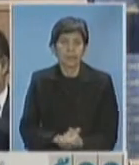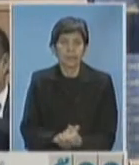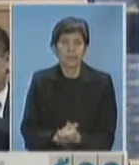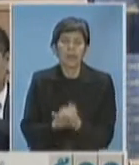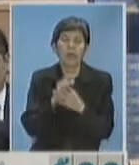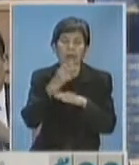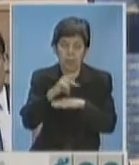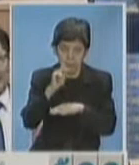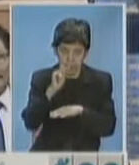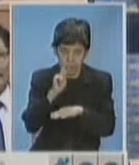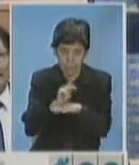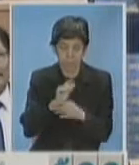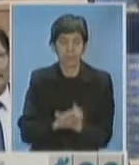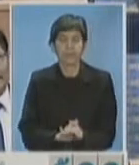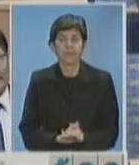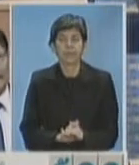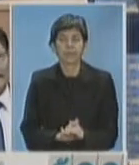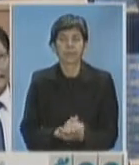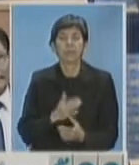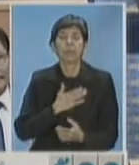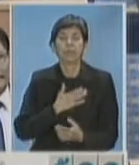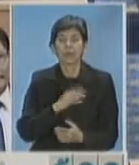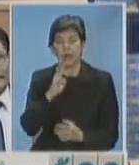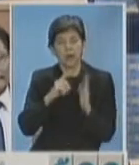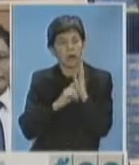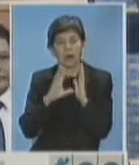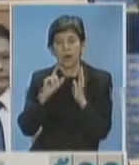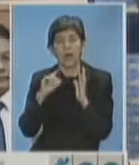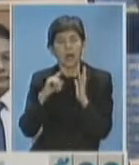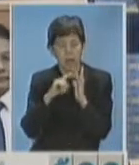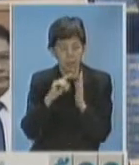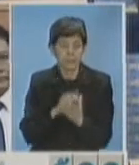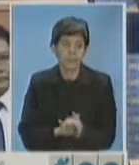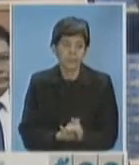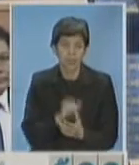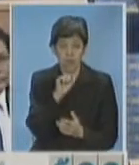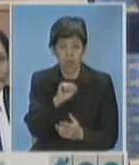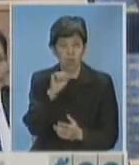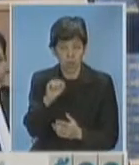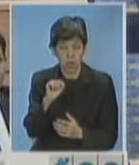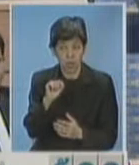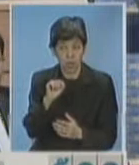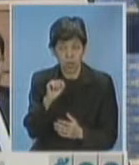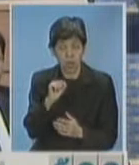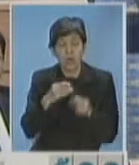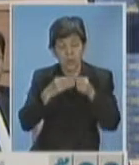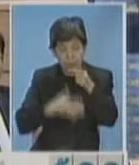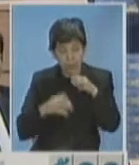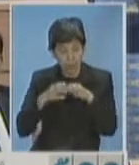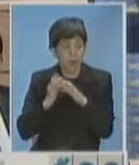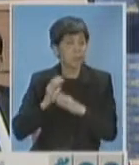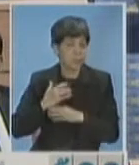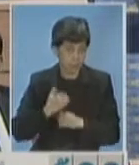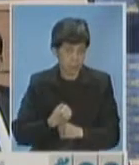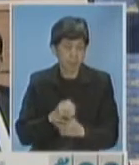ท่านประธานที่เคารพกระผมนายวัชระเพชรทองสมาชิกสภาผู้แทนราษฎรแบบบัญชีรายชื่อพรรคประชาธิ